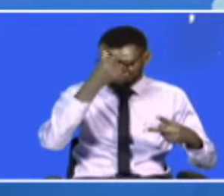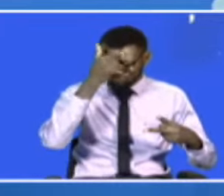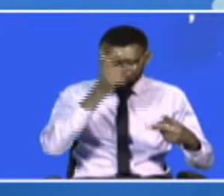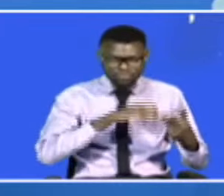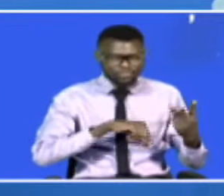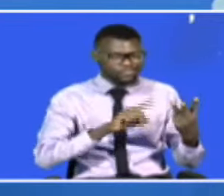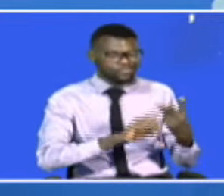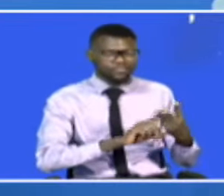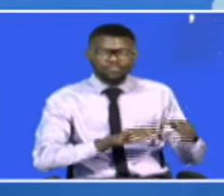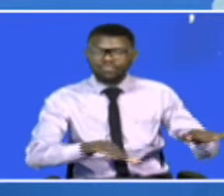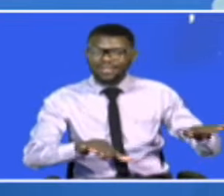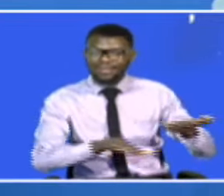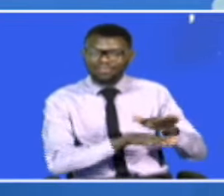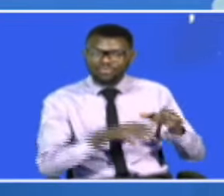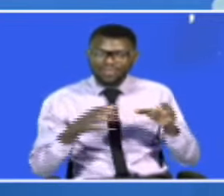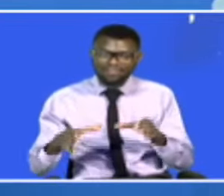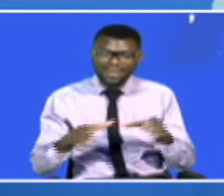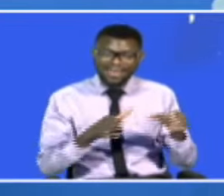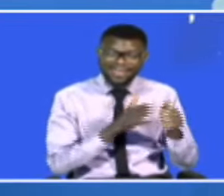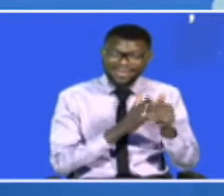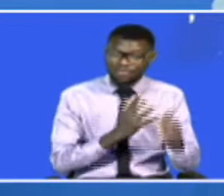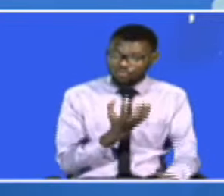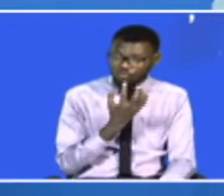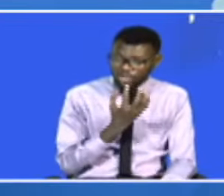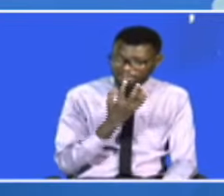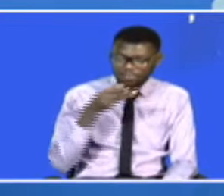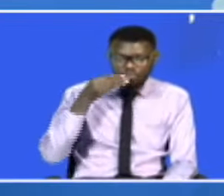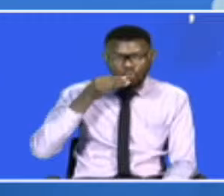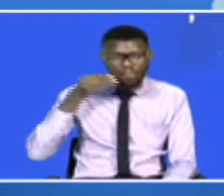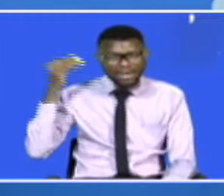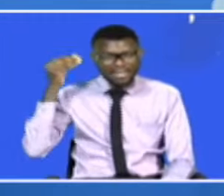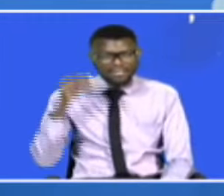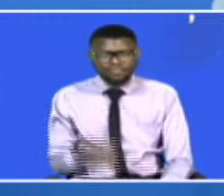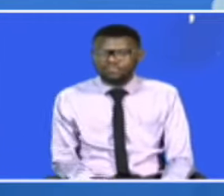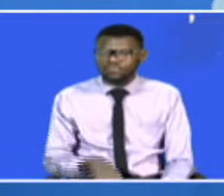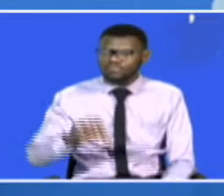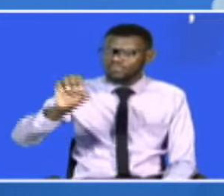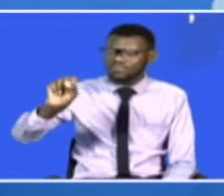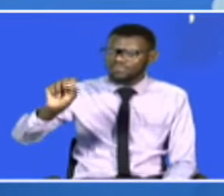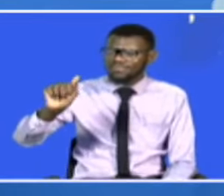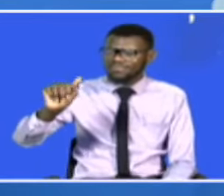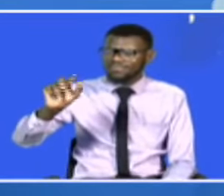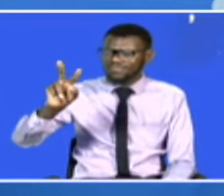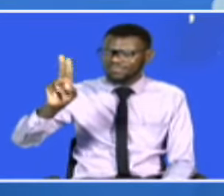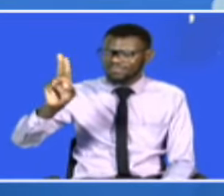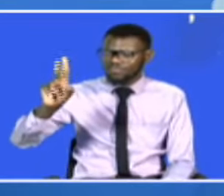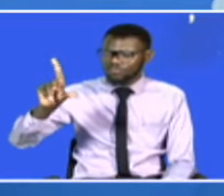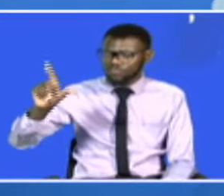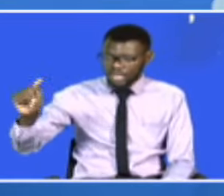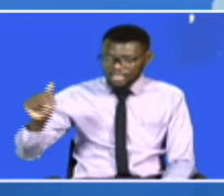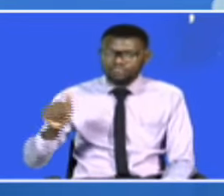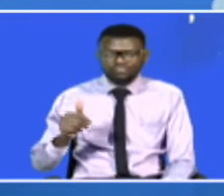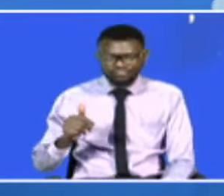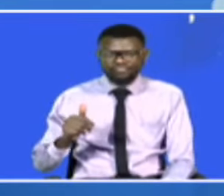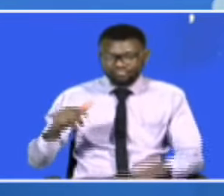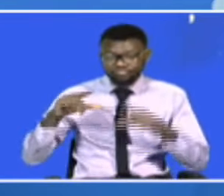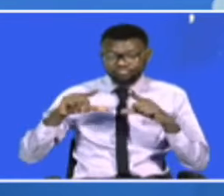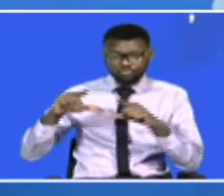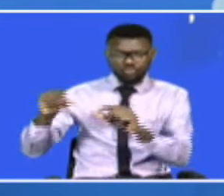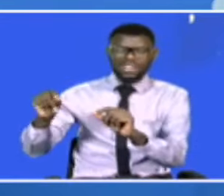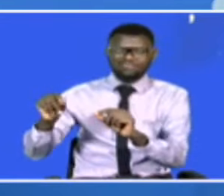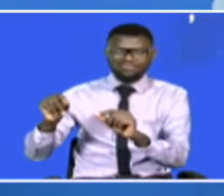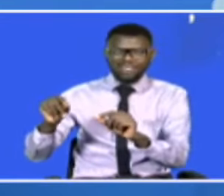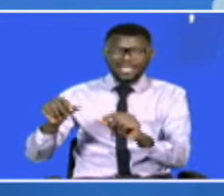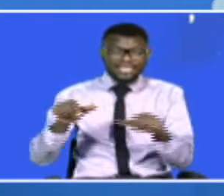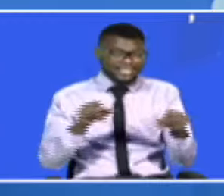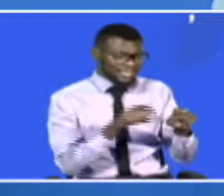wa chama cha ODM wa Wycliffe Oparanya. Kauli yake Savula inajiri baada ya gavana wa Trans Nzoia George Natembeya na katibu wa chama